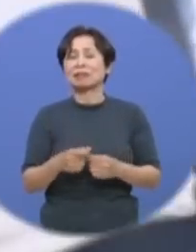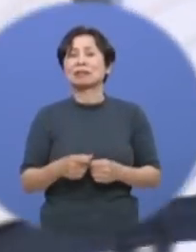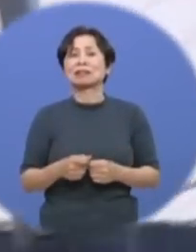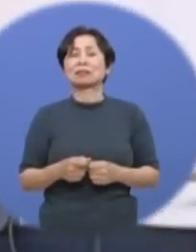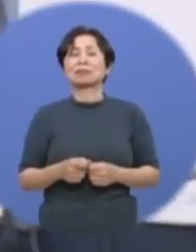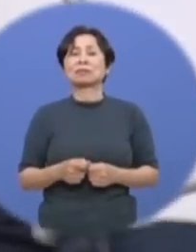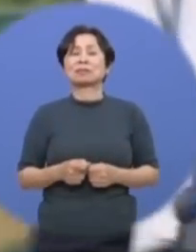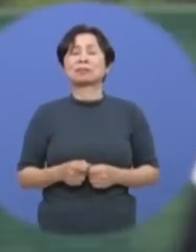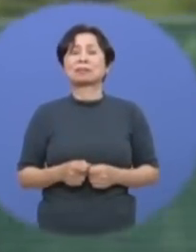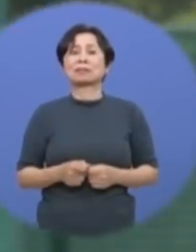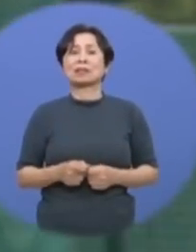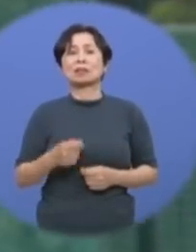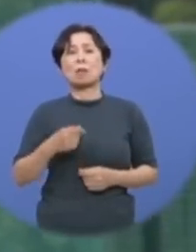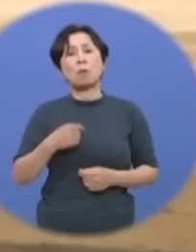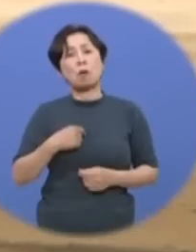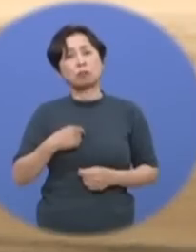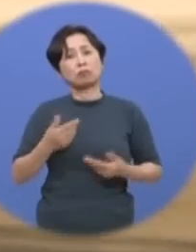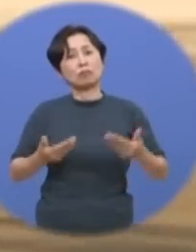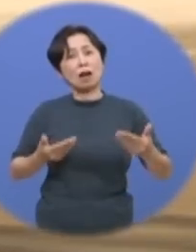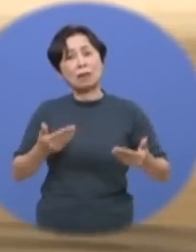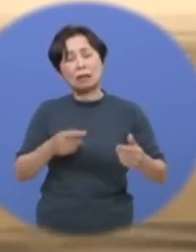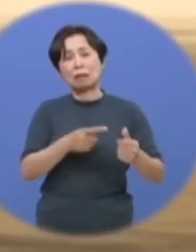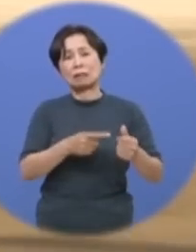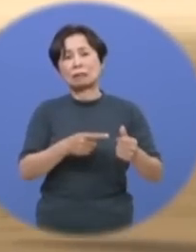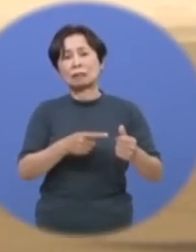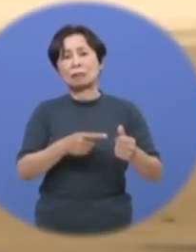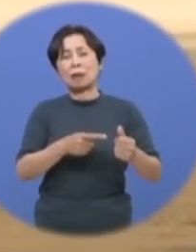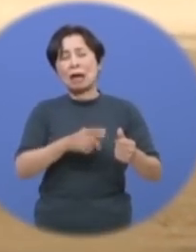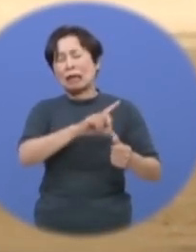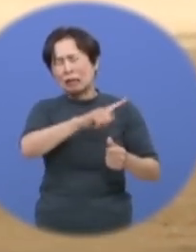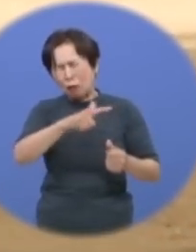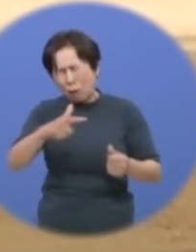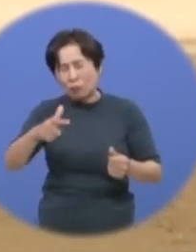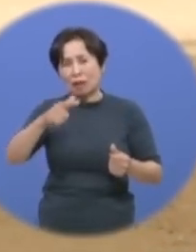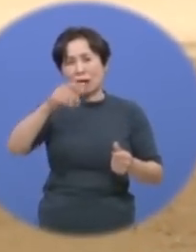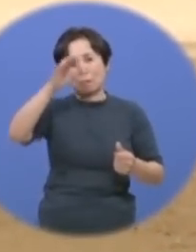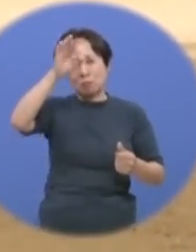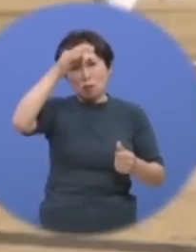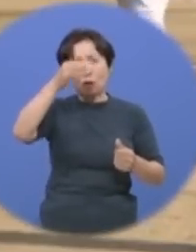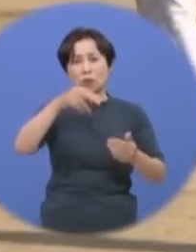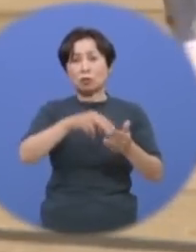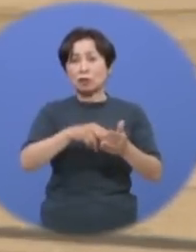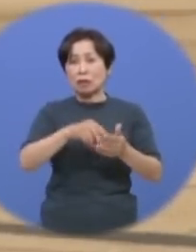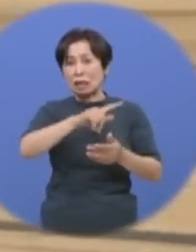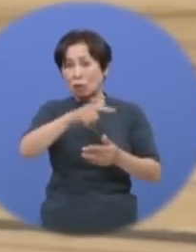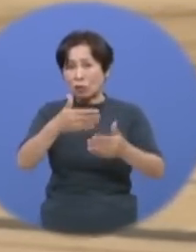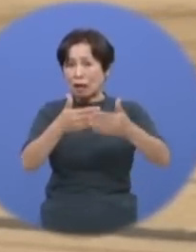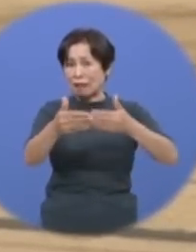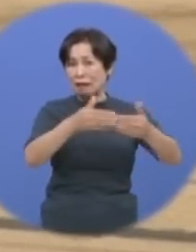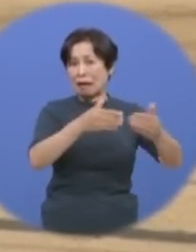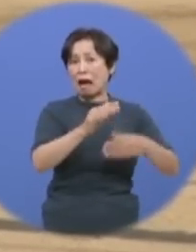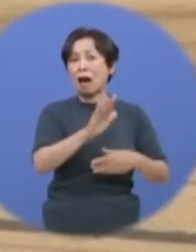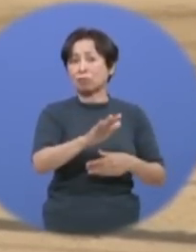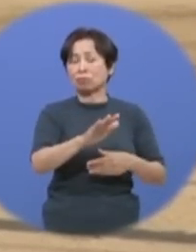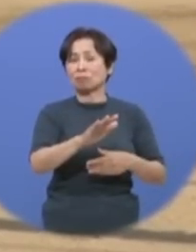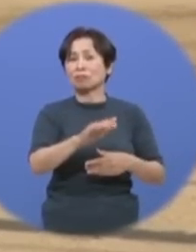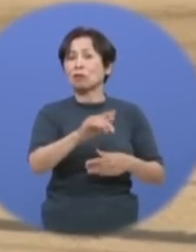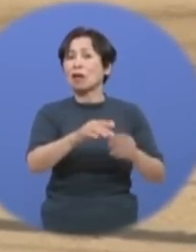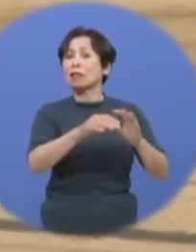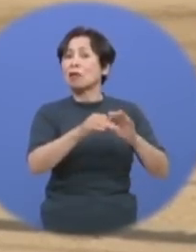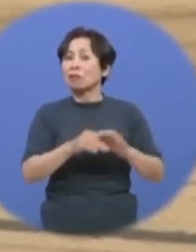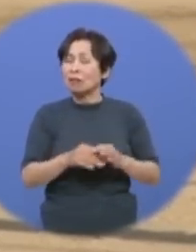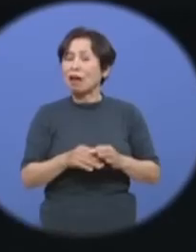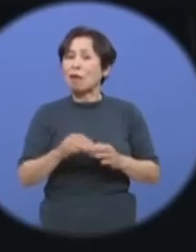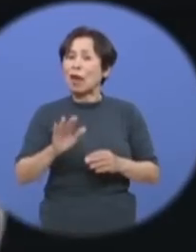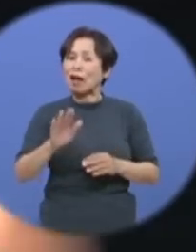エアー僕よりもそのプロでいろんな経験をしてきてるからそれがこれからカレーの味としてあの